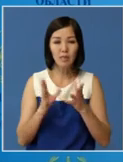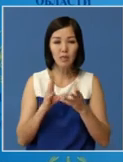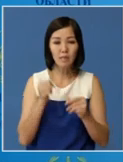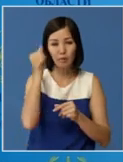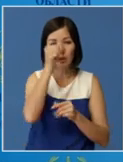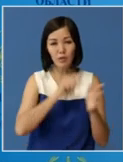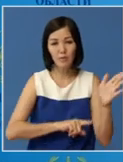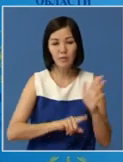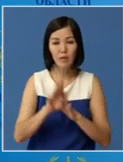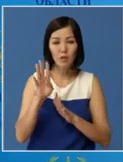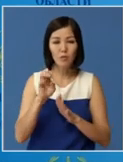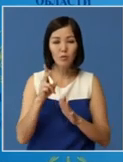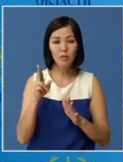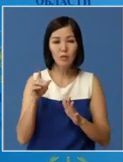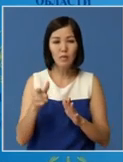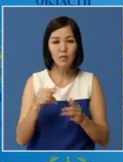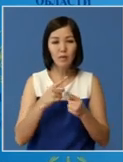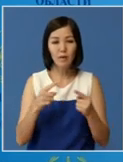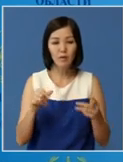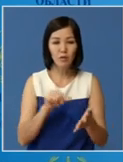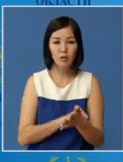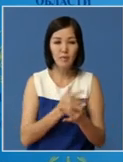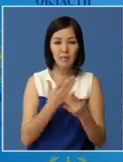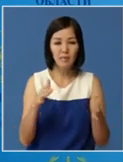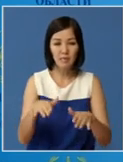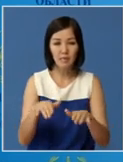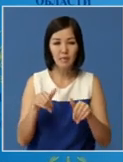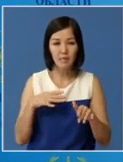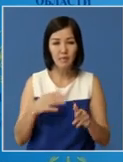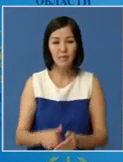бері облыста 400 килограммдай түрлі есірткі заттары тәркіленді.